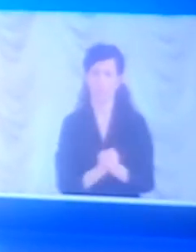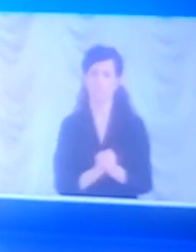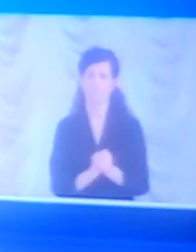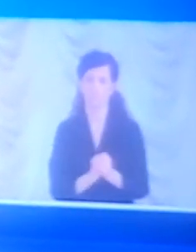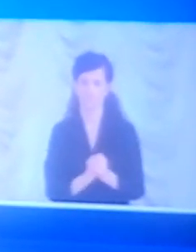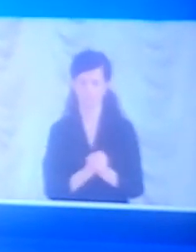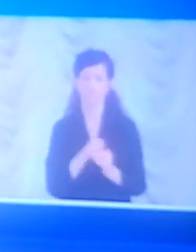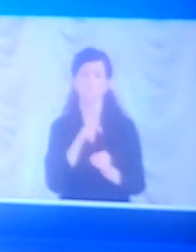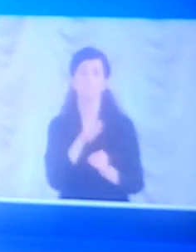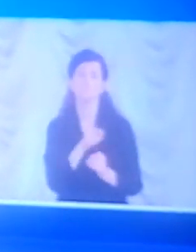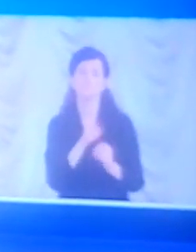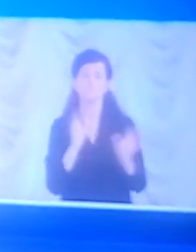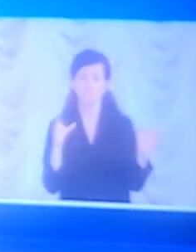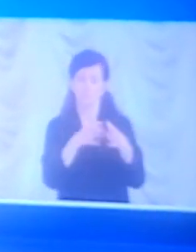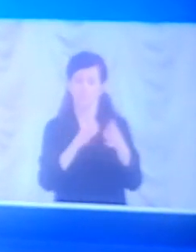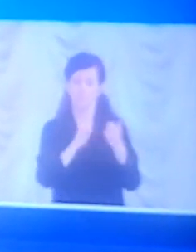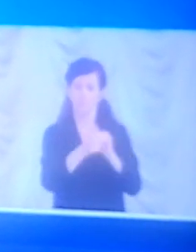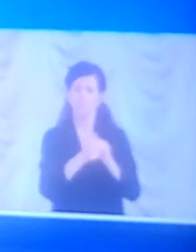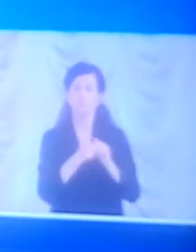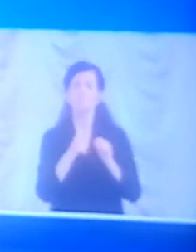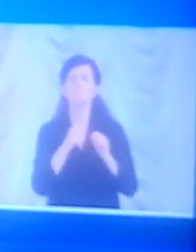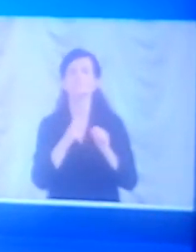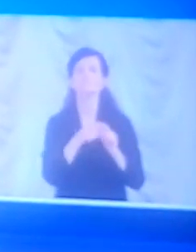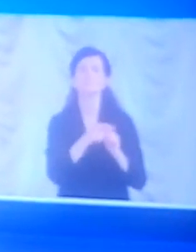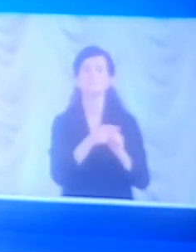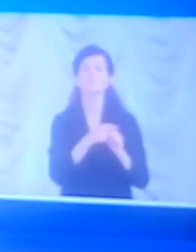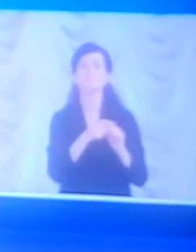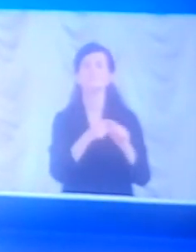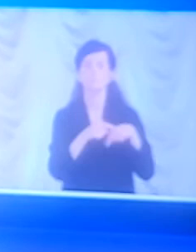riguarda le cerimonie funebri,